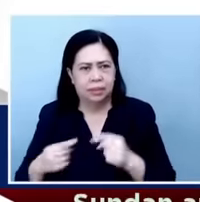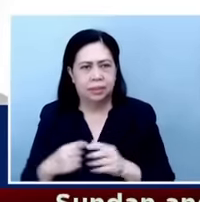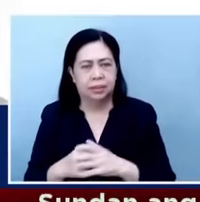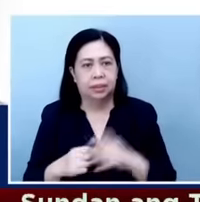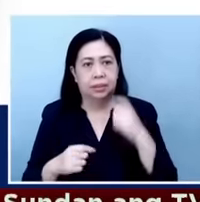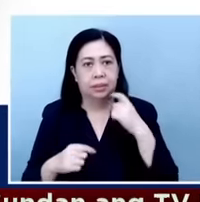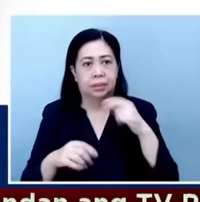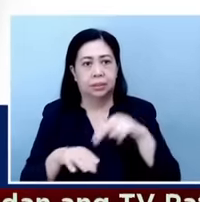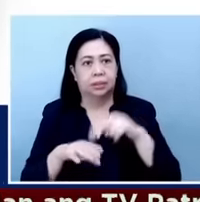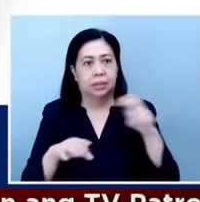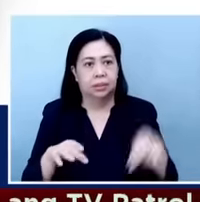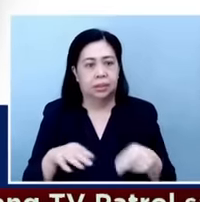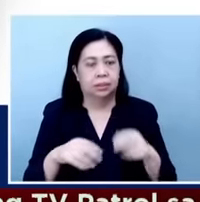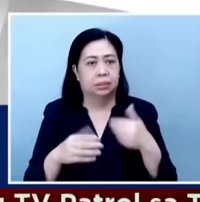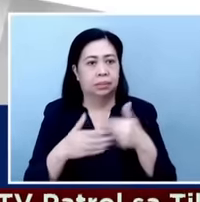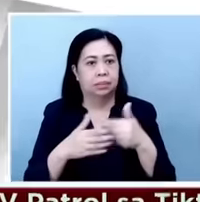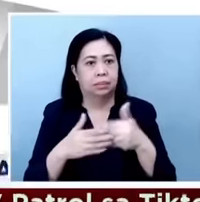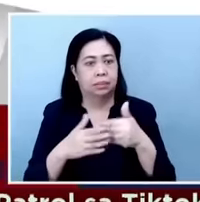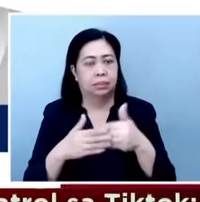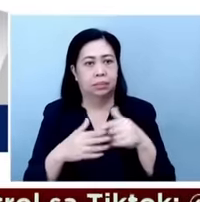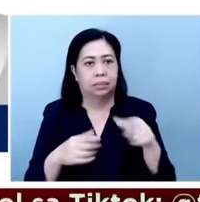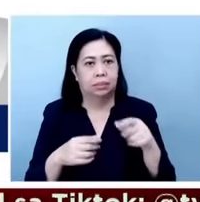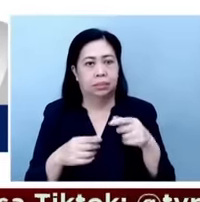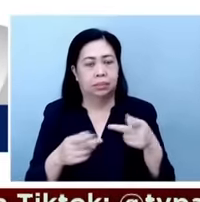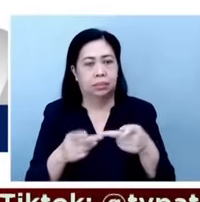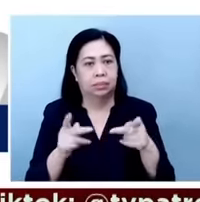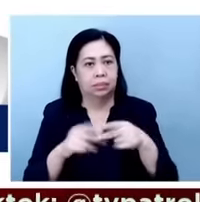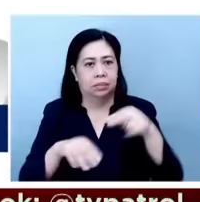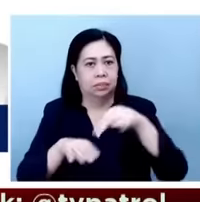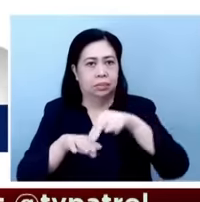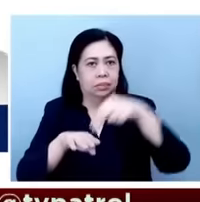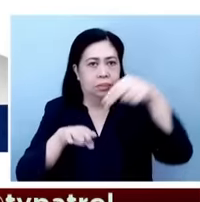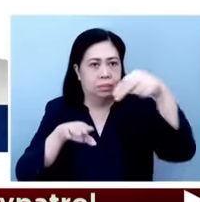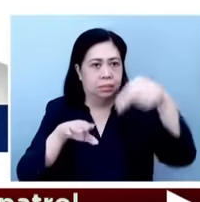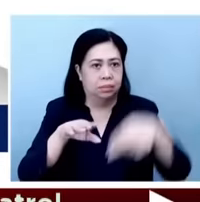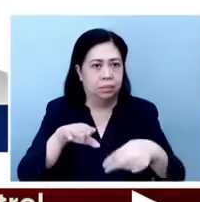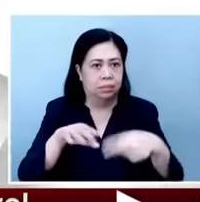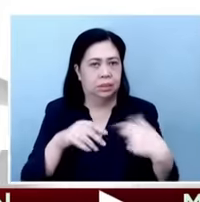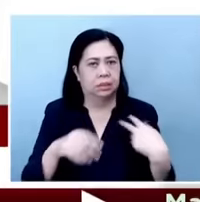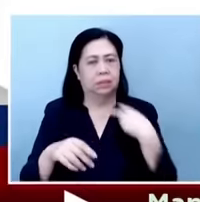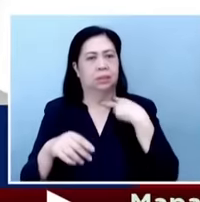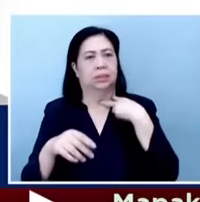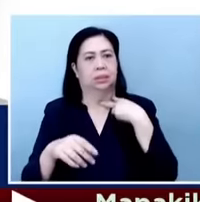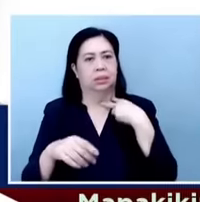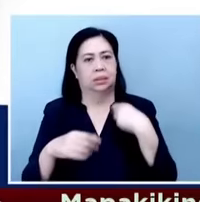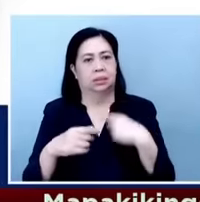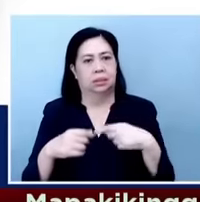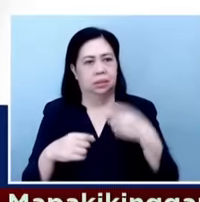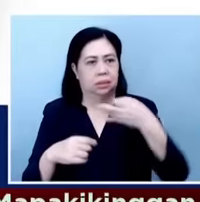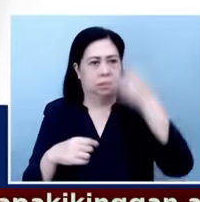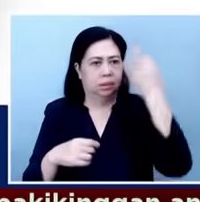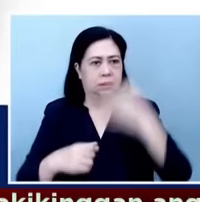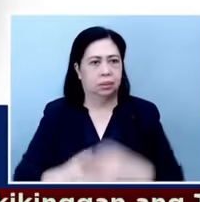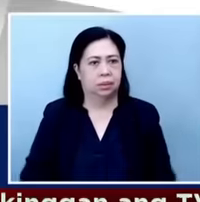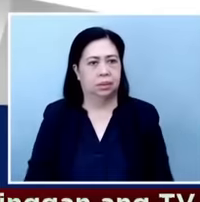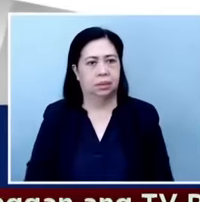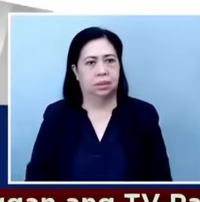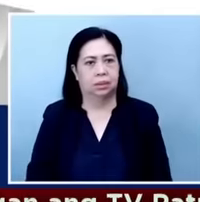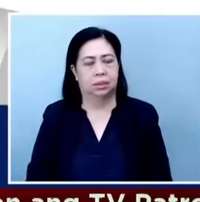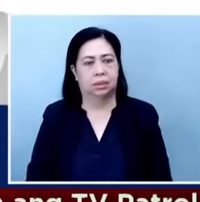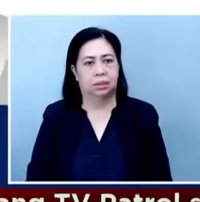kanina, malapit naman sa torno namin, bababa na ako. Naipit ng kasamahan ko rin na nasa harapan ko.